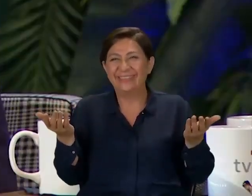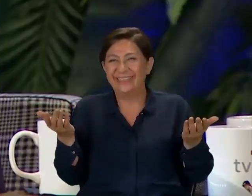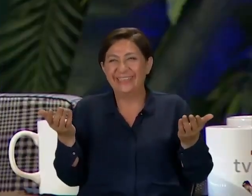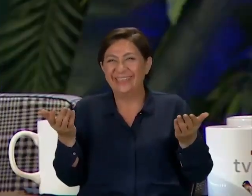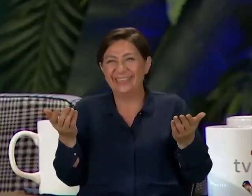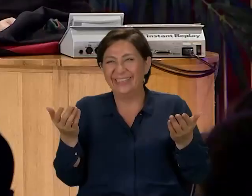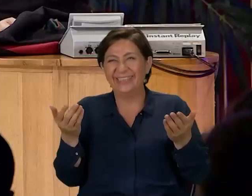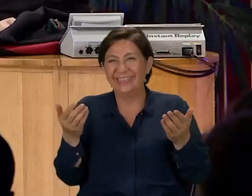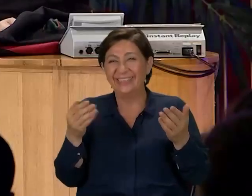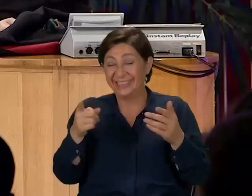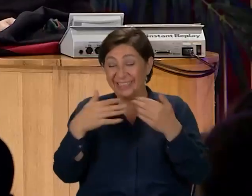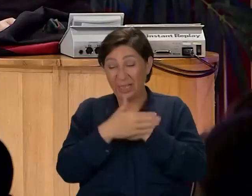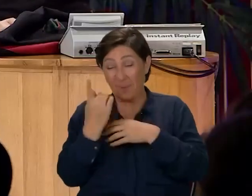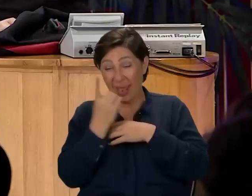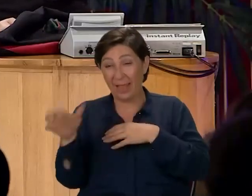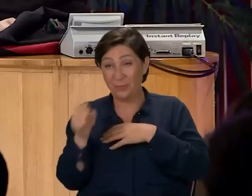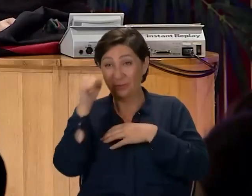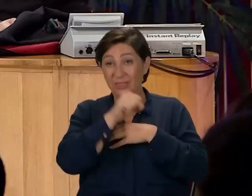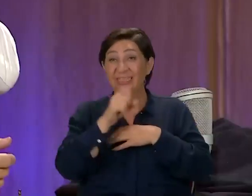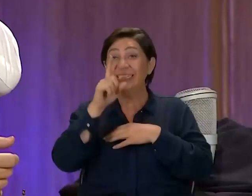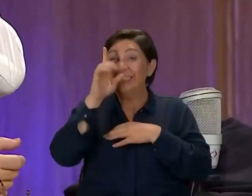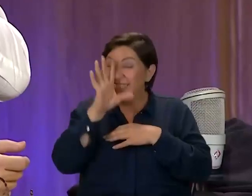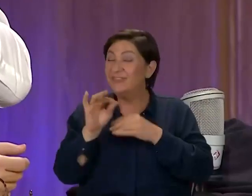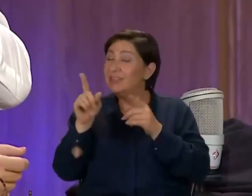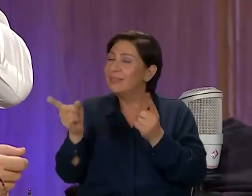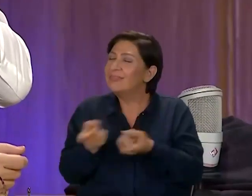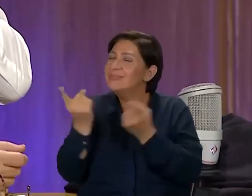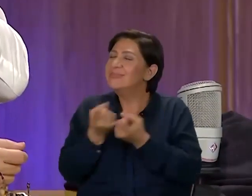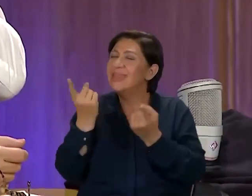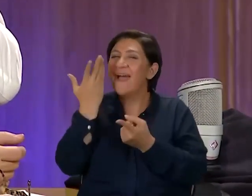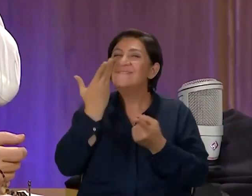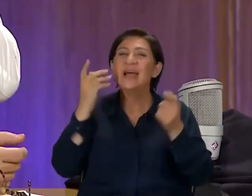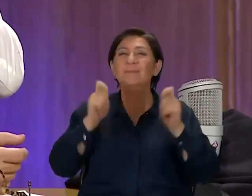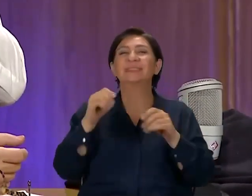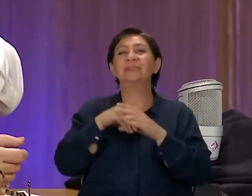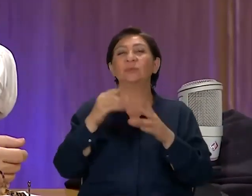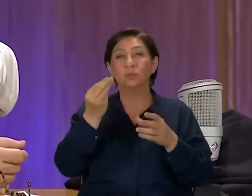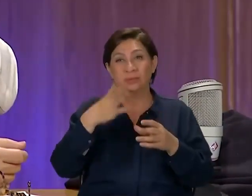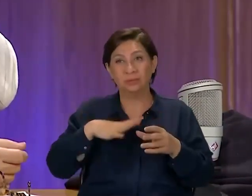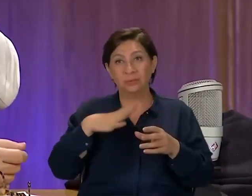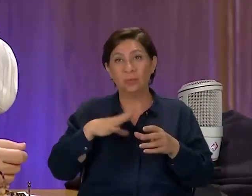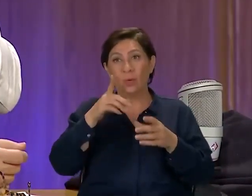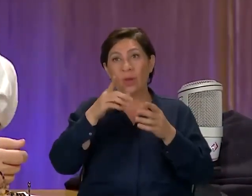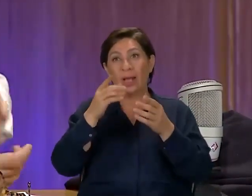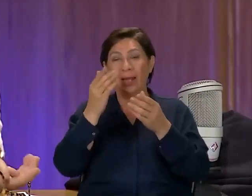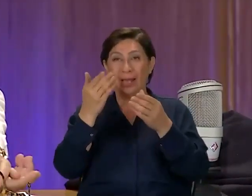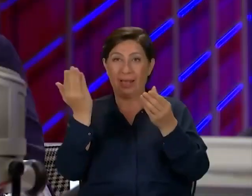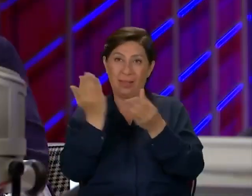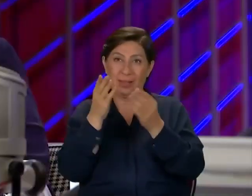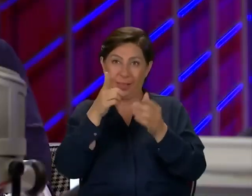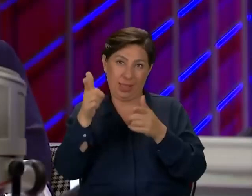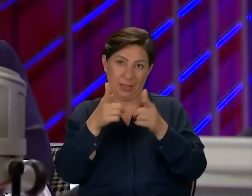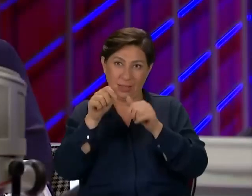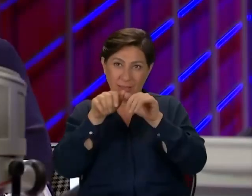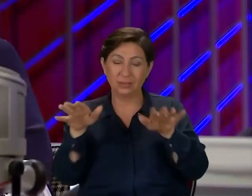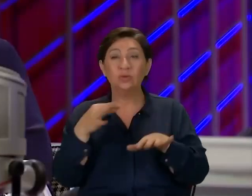çıkartman gerekiyor. Seni bir gece bir yere götüreceğiz. Sırf buna kafa bulmak için yapmıyorsanız ne oluyor? Yani? Çok istiyorsan o kaydı da çıkartırız, o kaydı da